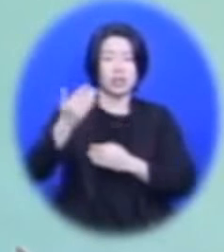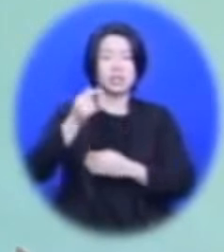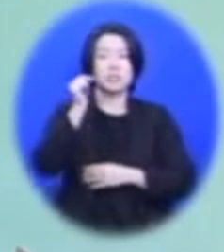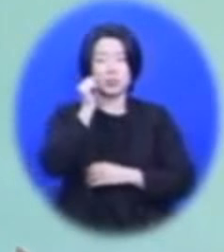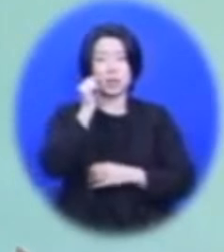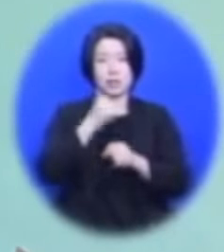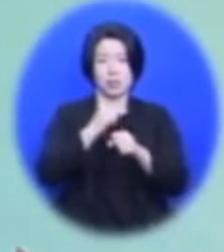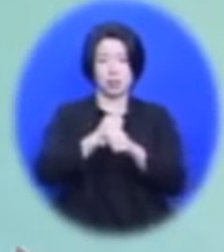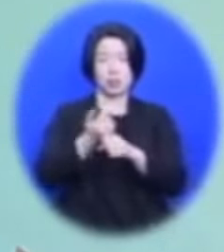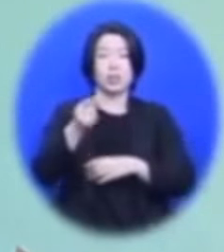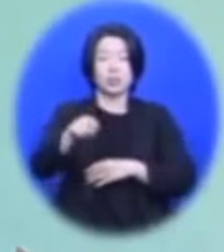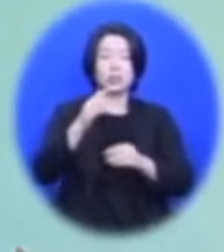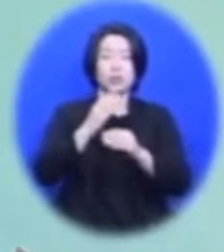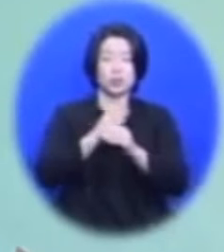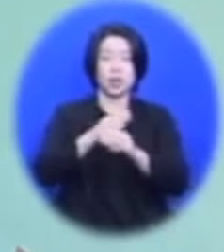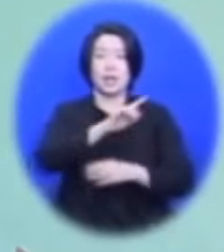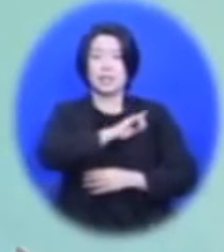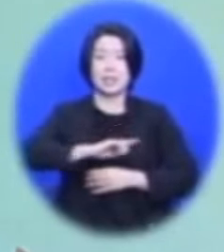가장 결정적인 것이